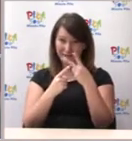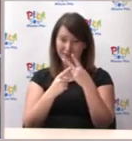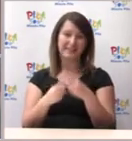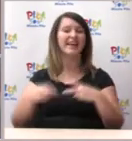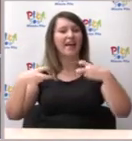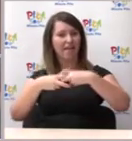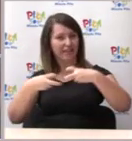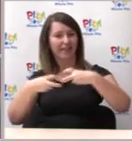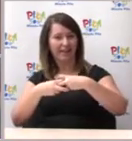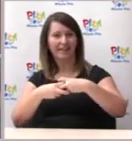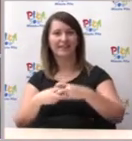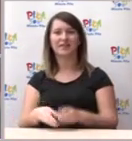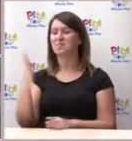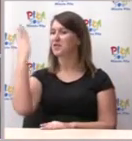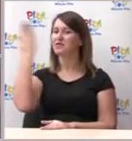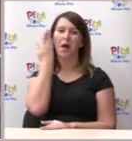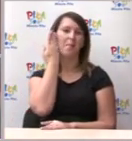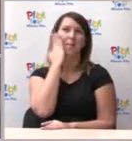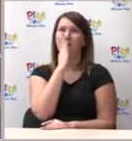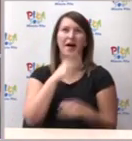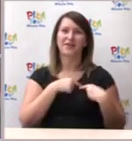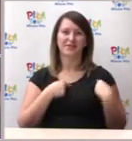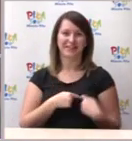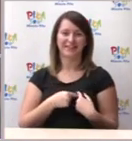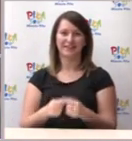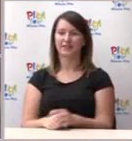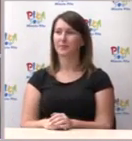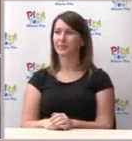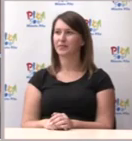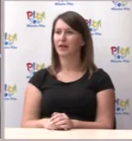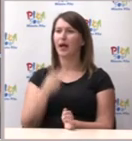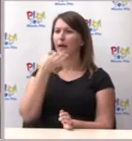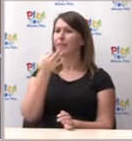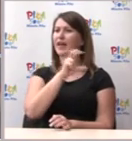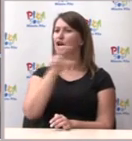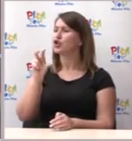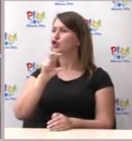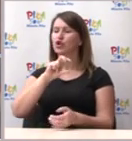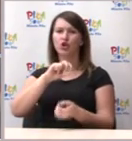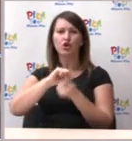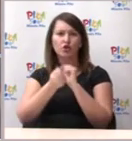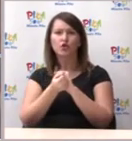internautów. Witam Państwa bardzo serdecznie. Czy są propozycje do porządku obrad?